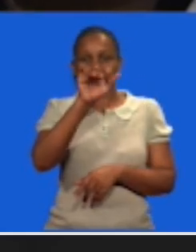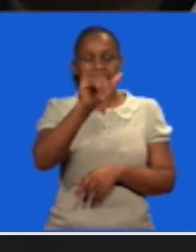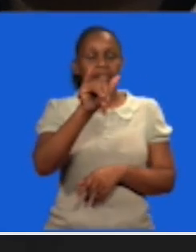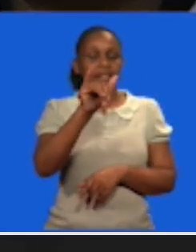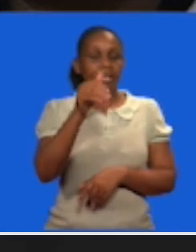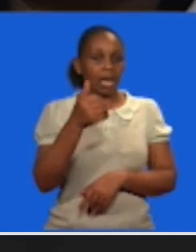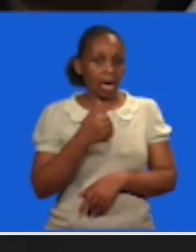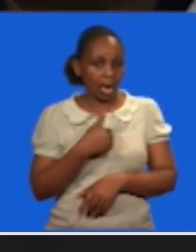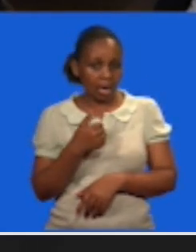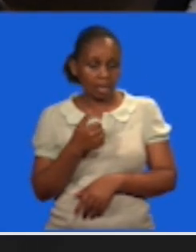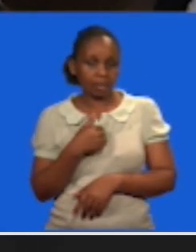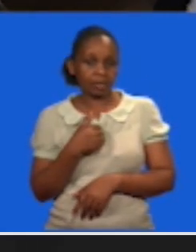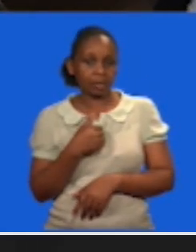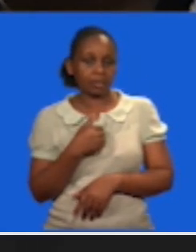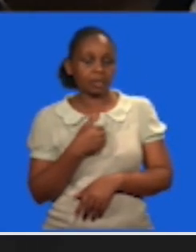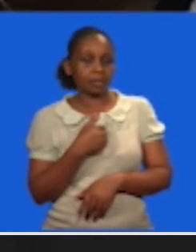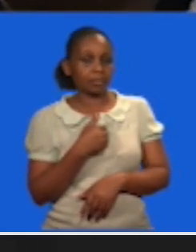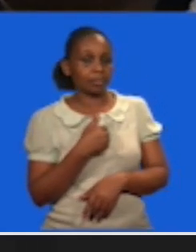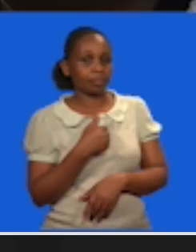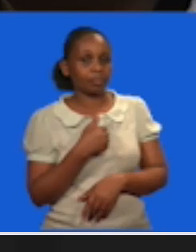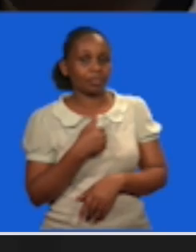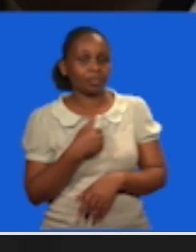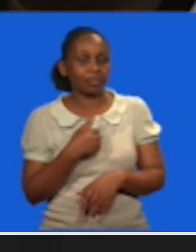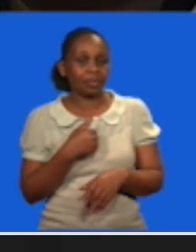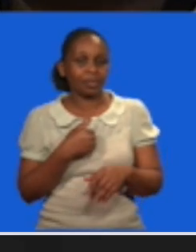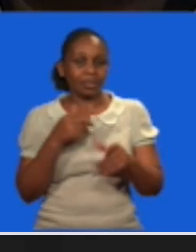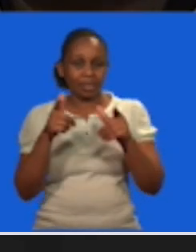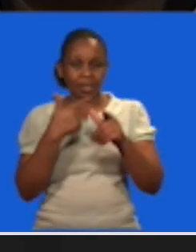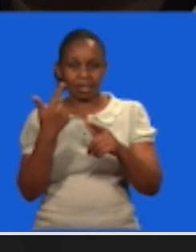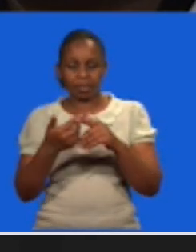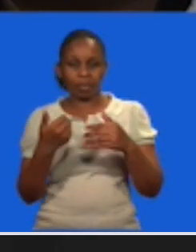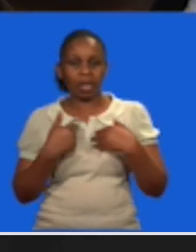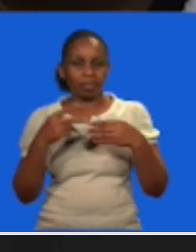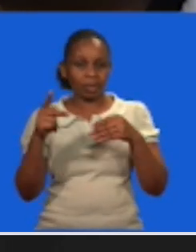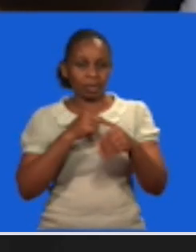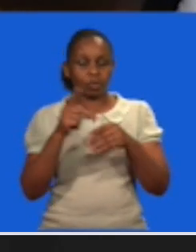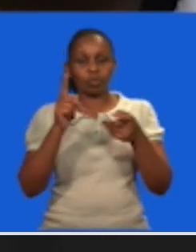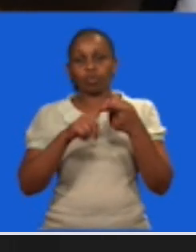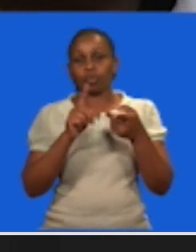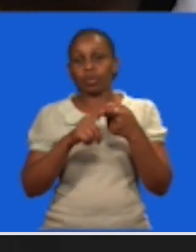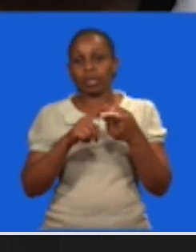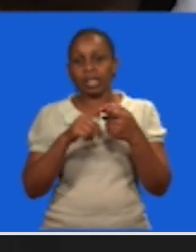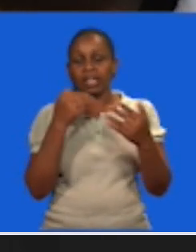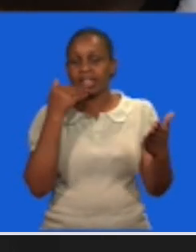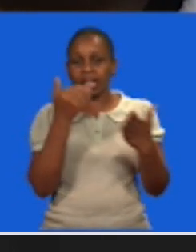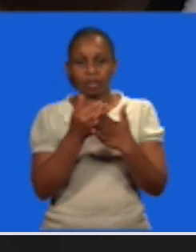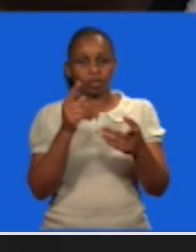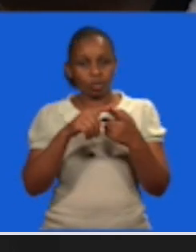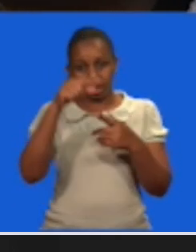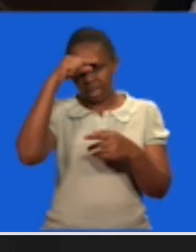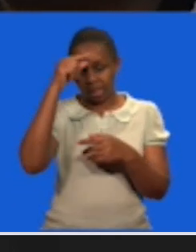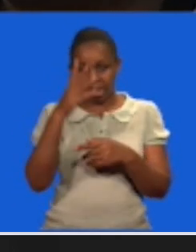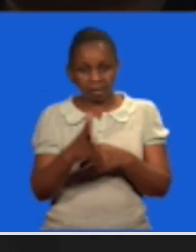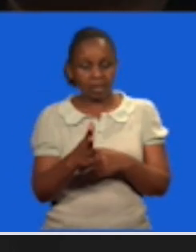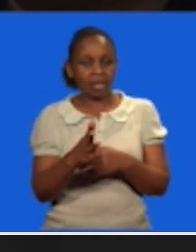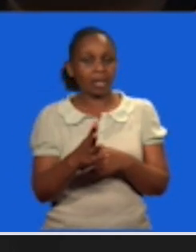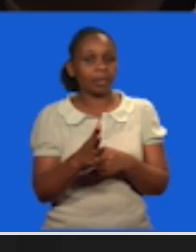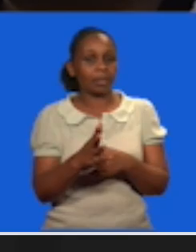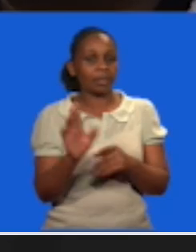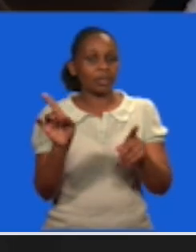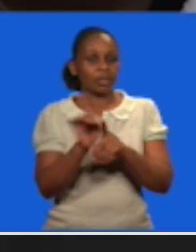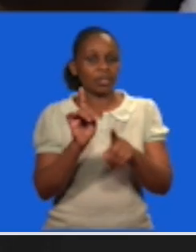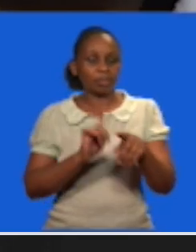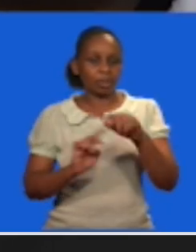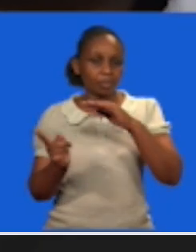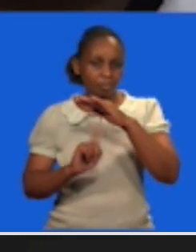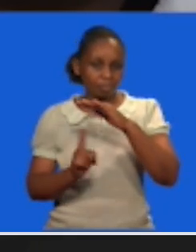maternity. Hiyo building itakuwa na theater zingine 2. Kwa hivyo tunatoa shukrani zetu kwa governor, His Excellency